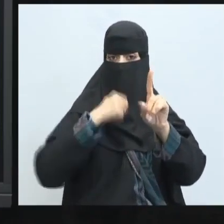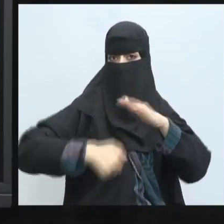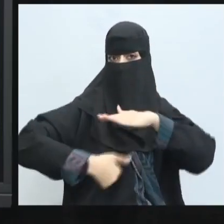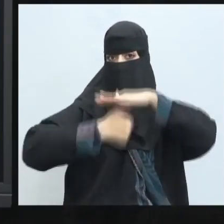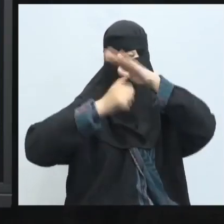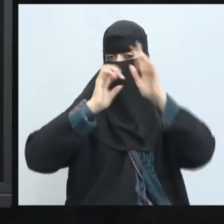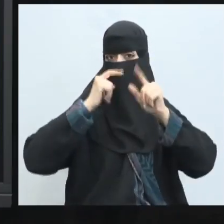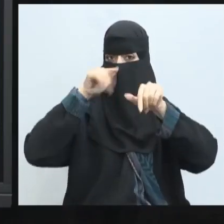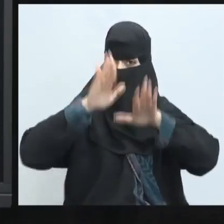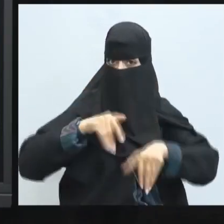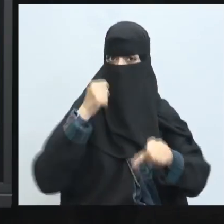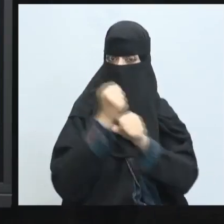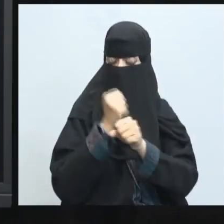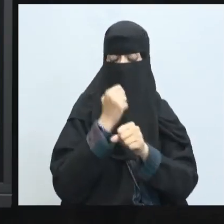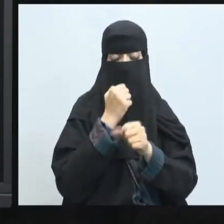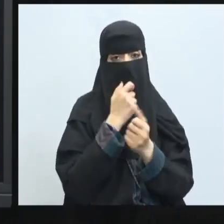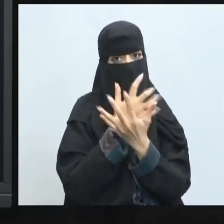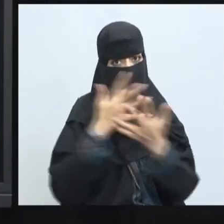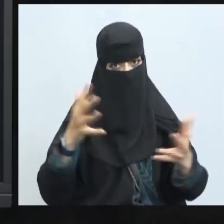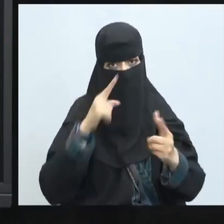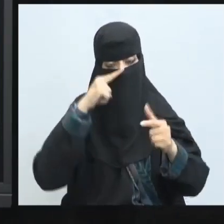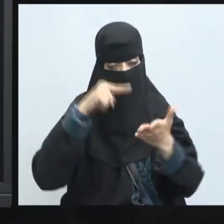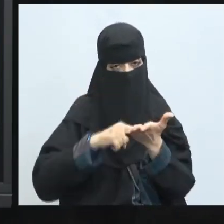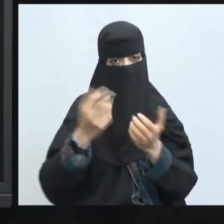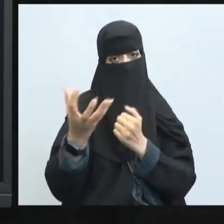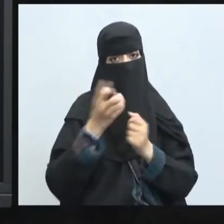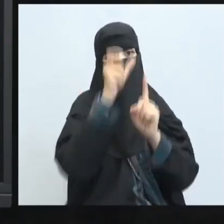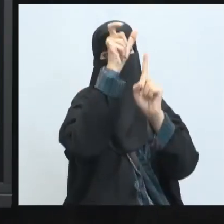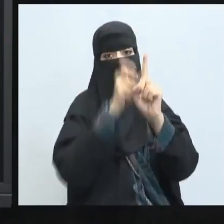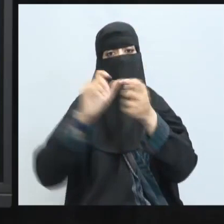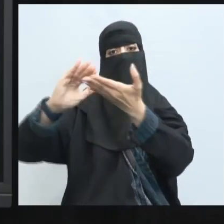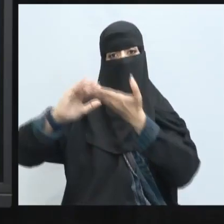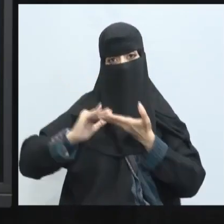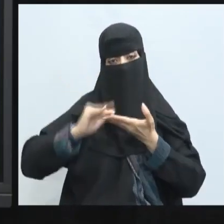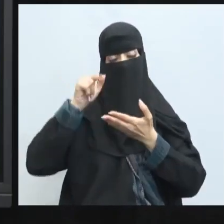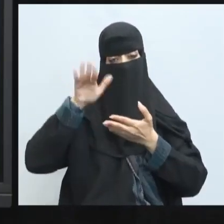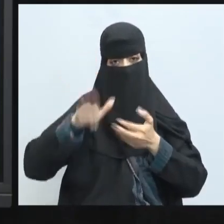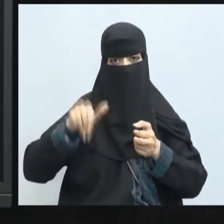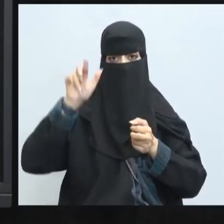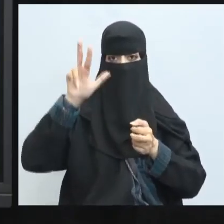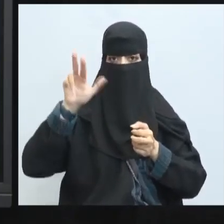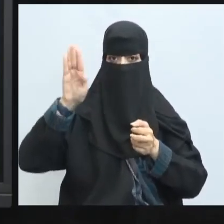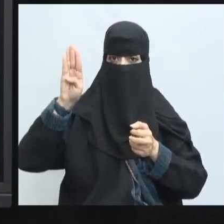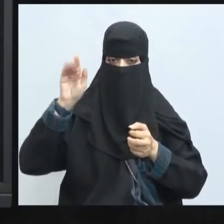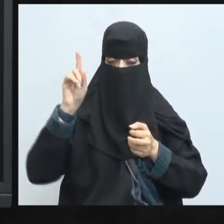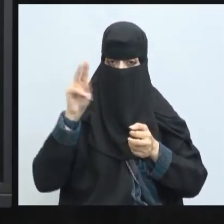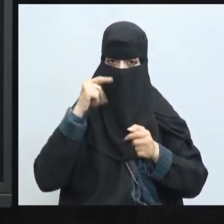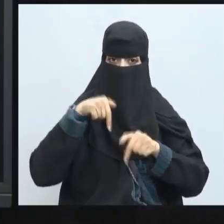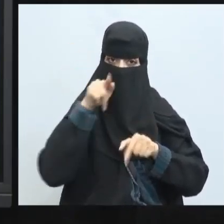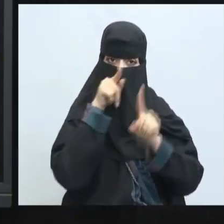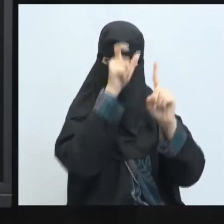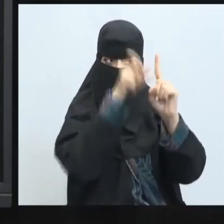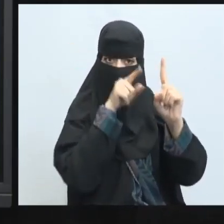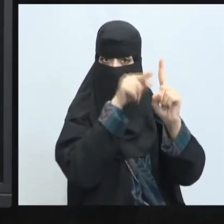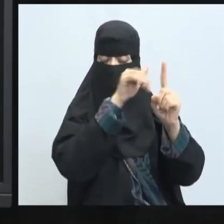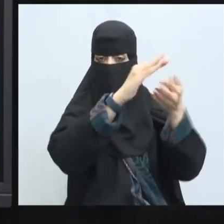اهداف المنظمه كل منظمه لديها اهداف على المدى البعيد او المدى المتوسط وبالتالي السكرتير يساعد المدير